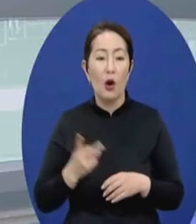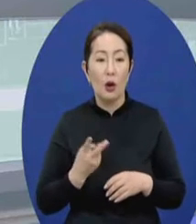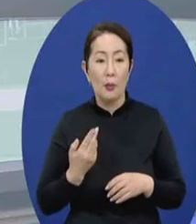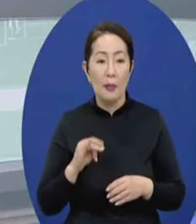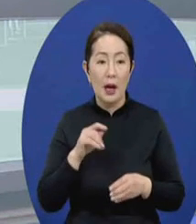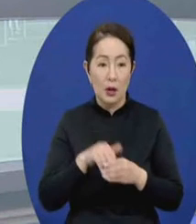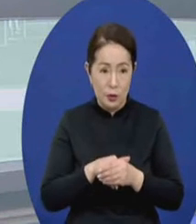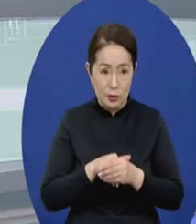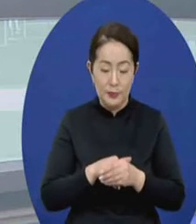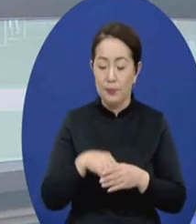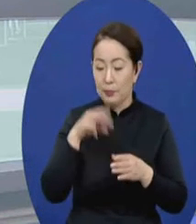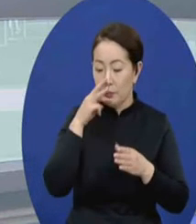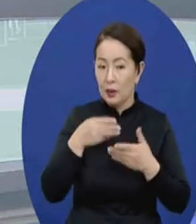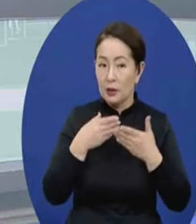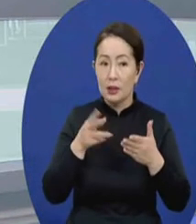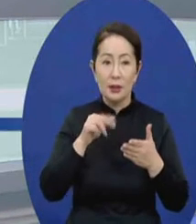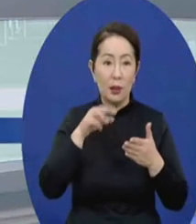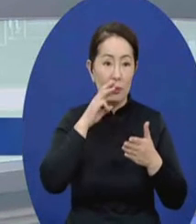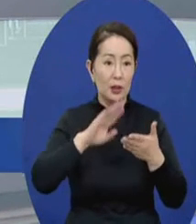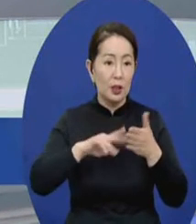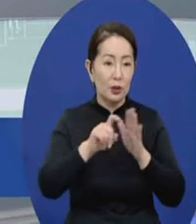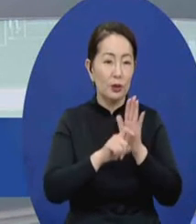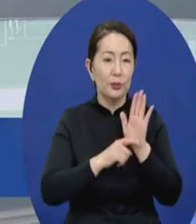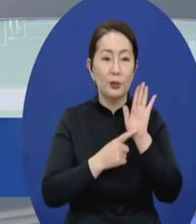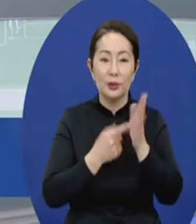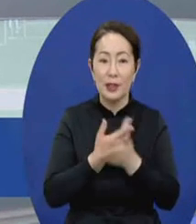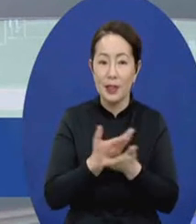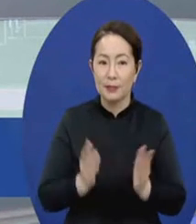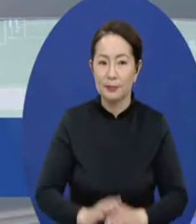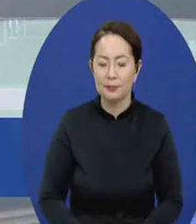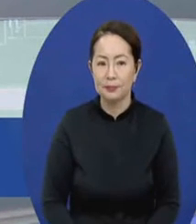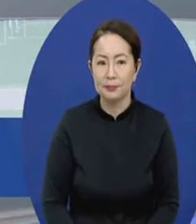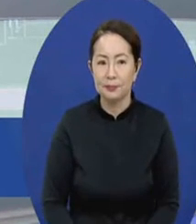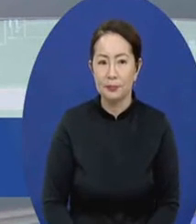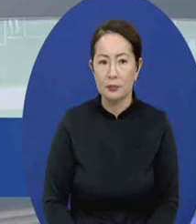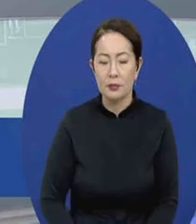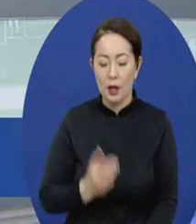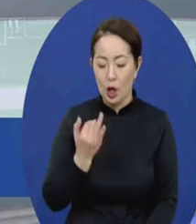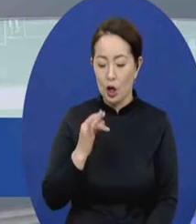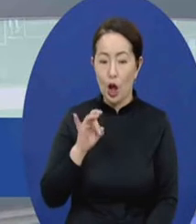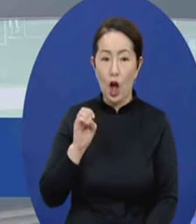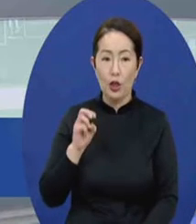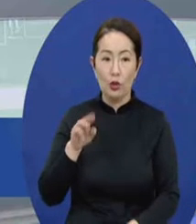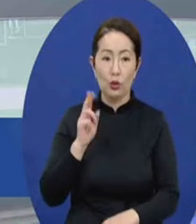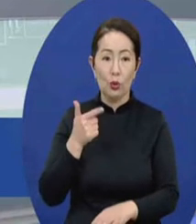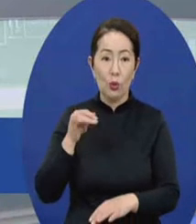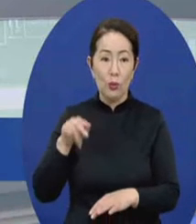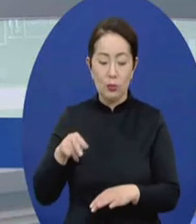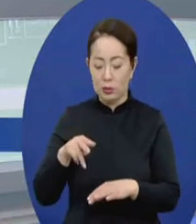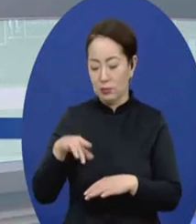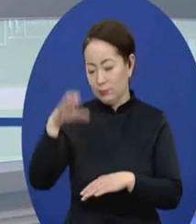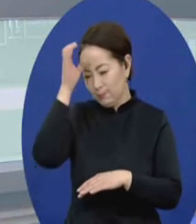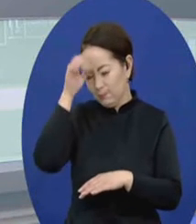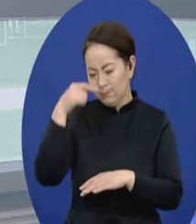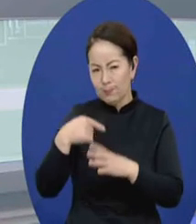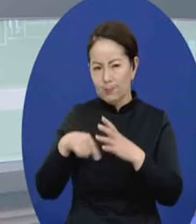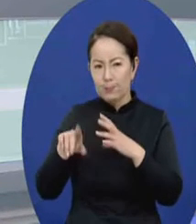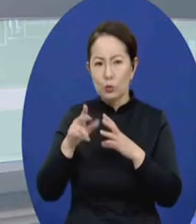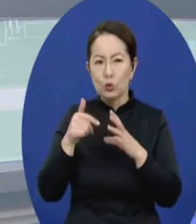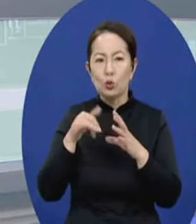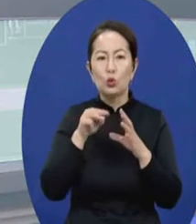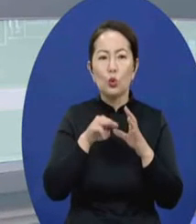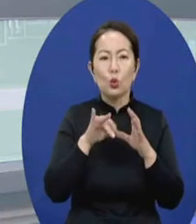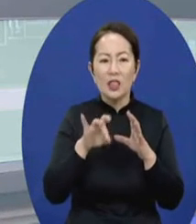За өдөр болон бусад мэдээллийн дэлгэрэнгүй та бүхэн даваагарын цагийн үрд мэдээллийн хөтөлбөрөөс хүлээ авч үзээрэй. Rio Tinto Group болоод Turkish Steel Resources